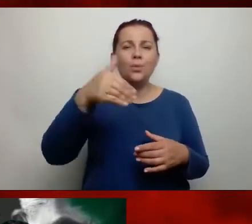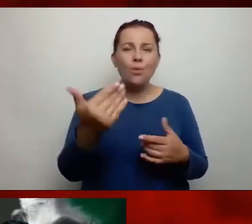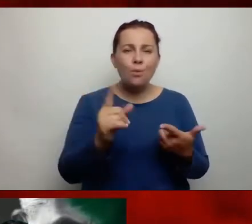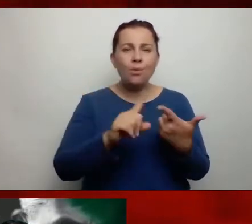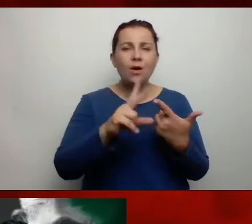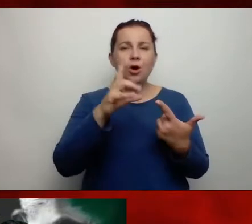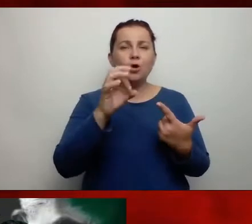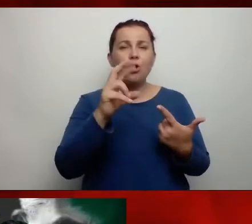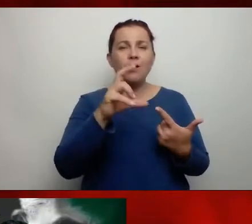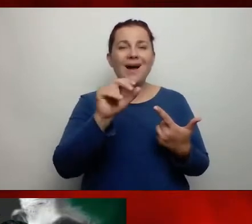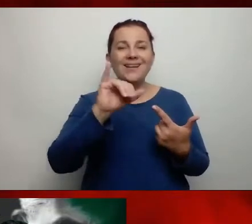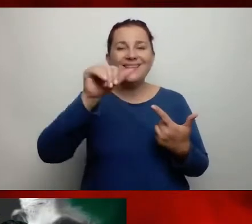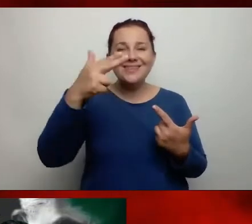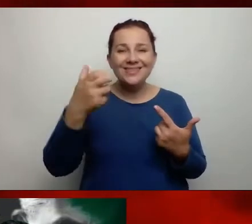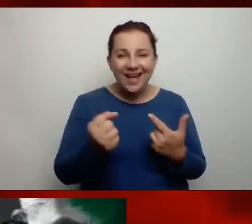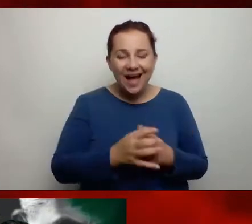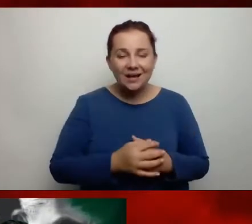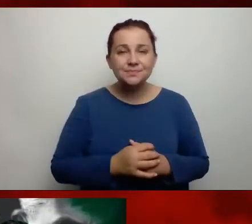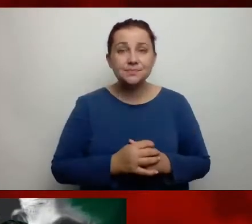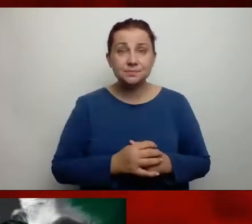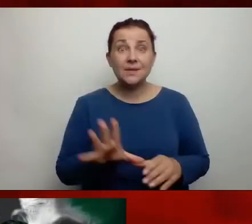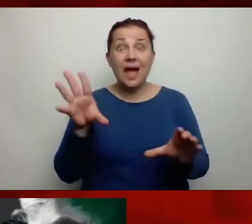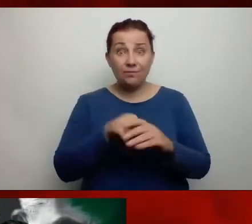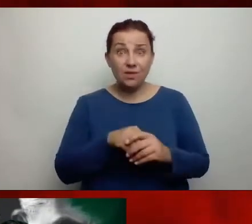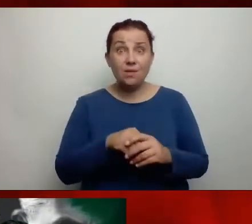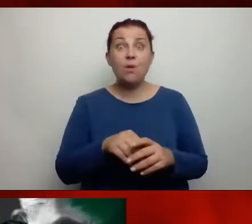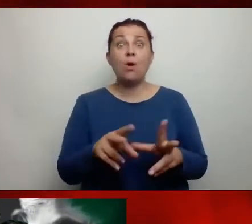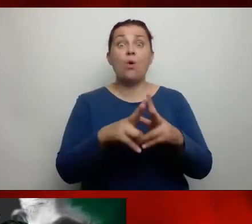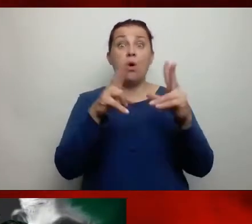W tym czasie Coca-Cola miała rzeczywiście kokę,